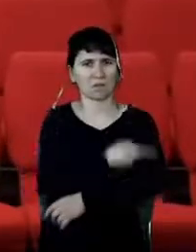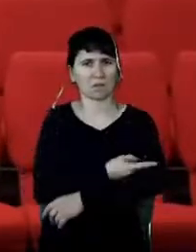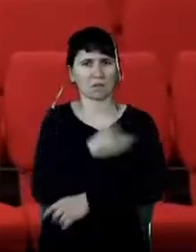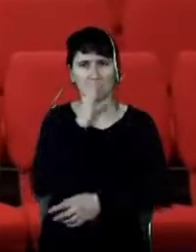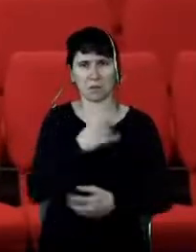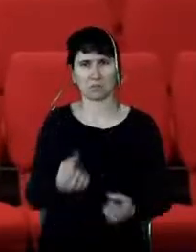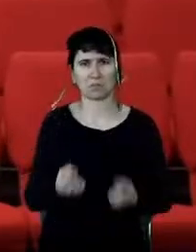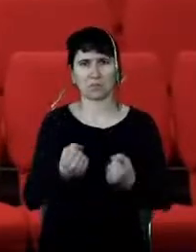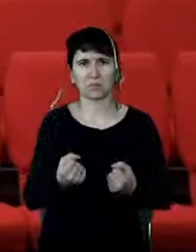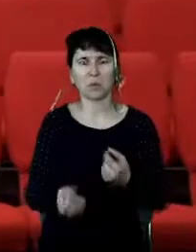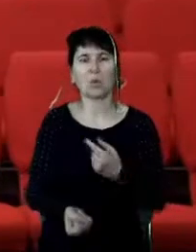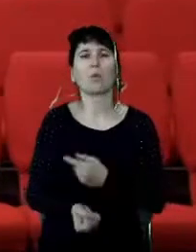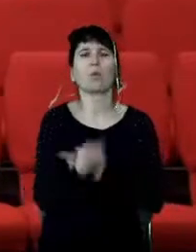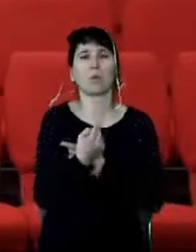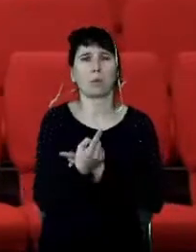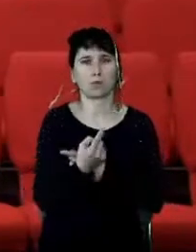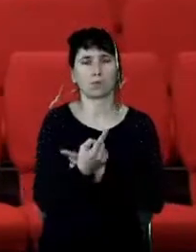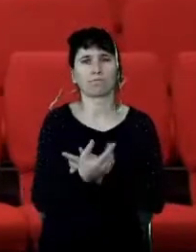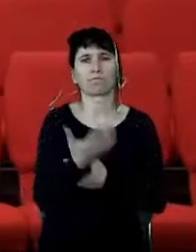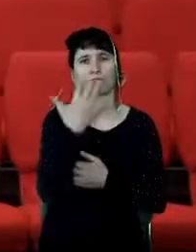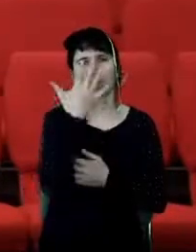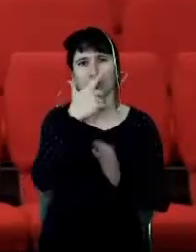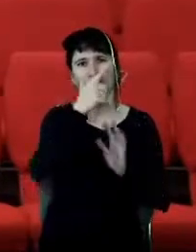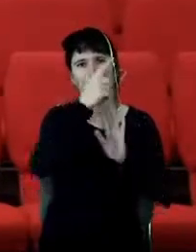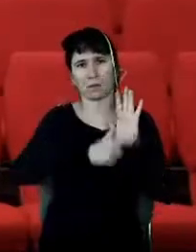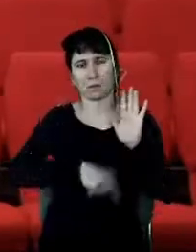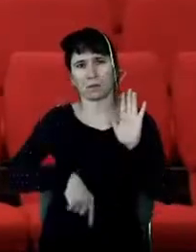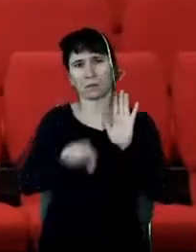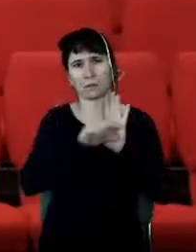5 розділ із 13-го віршу.